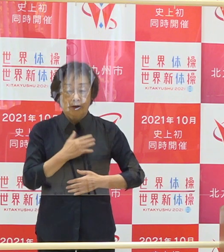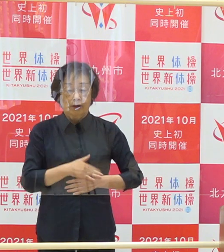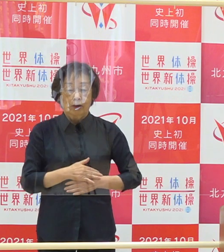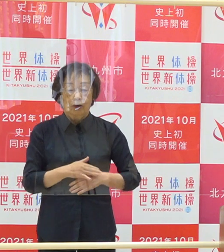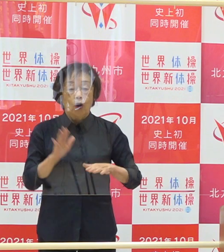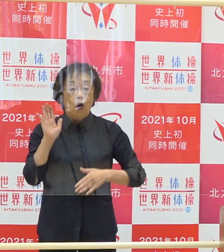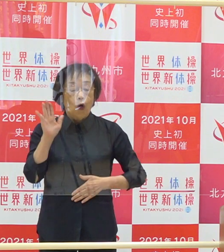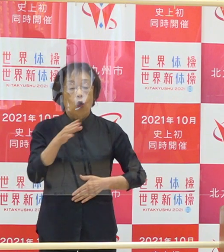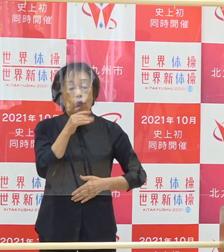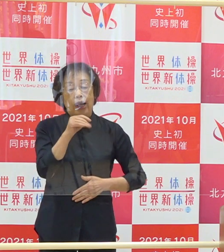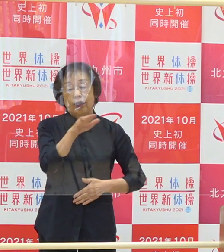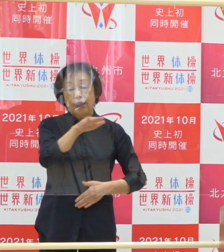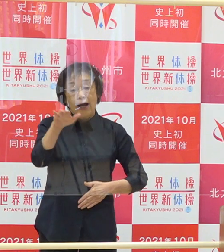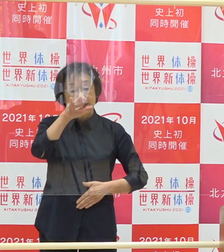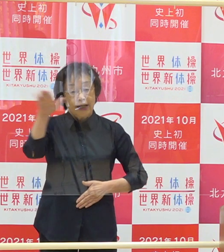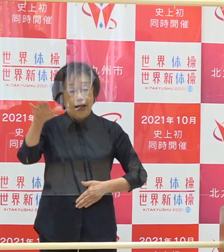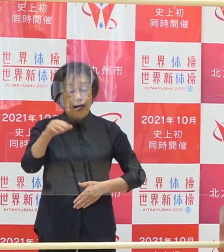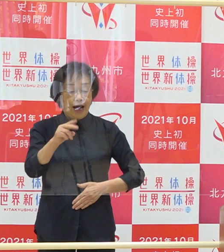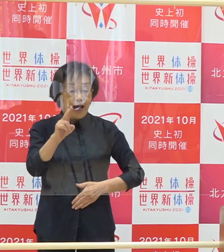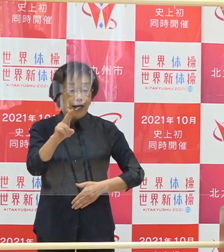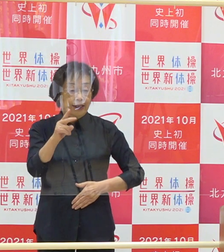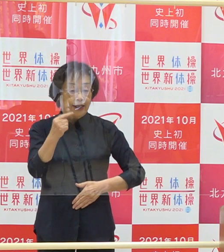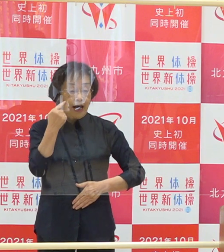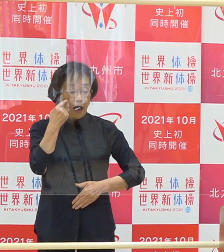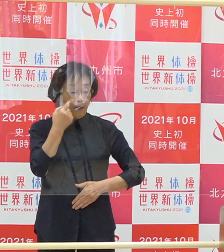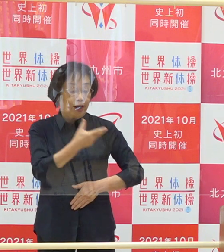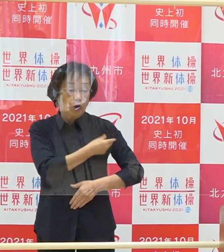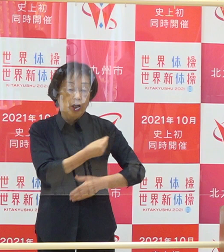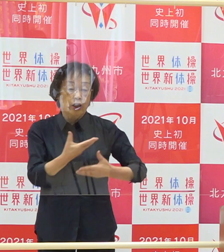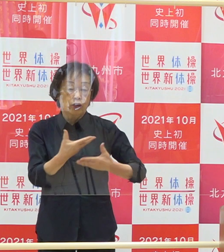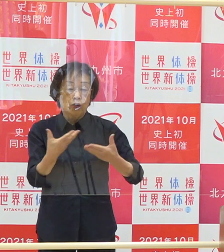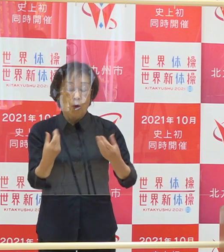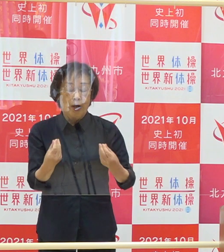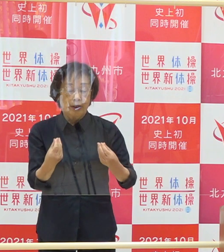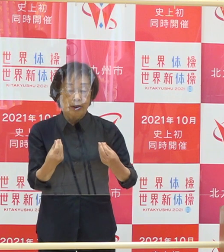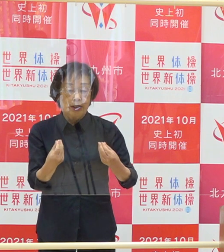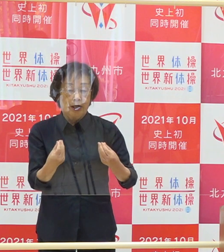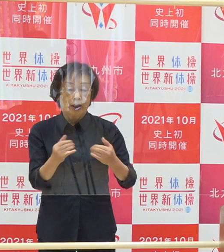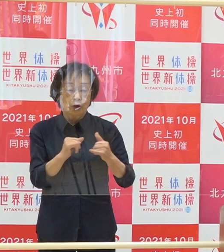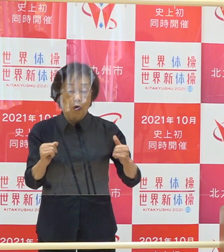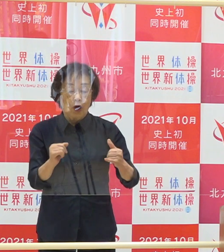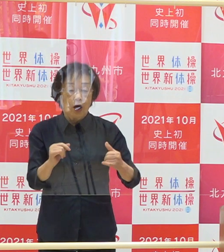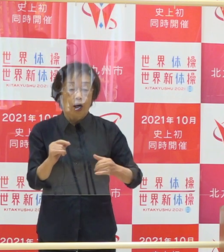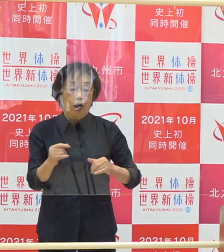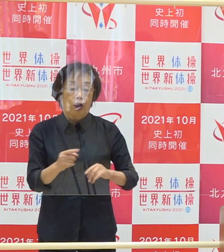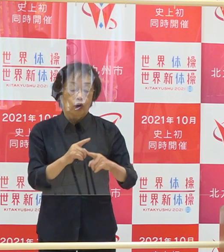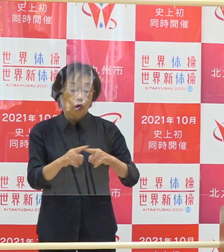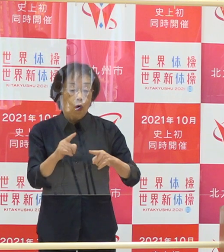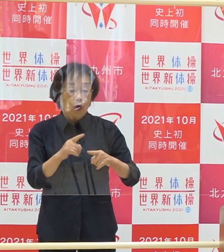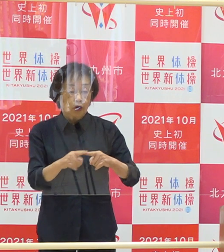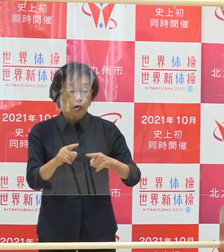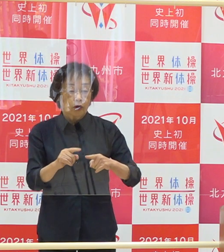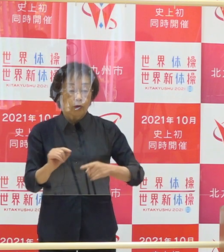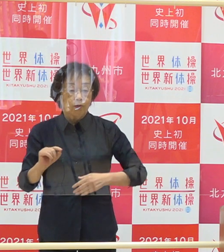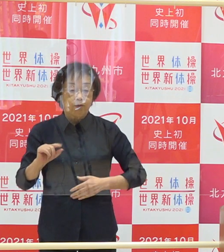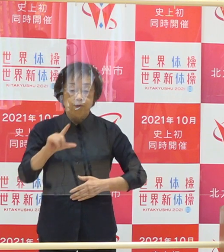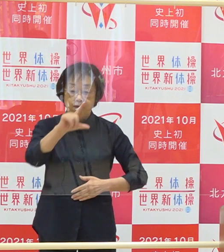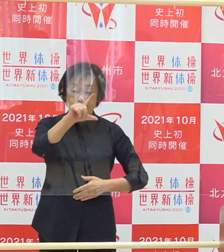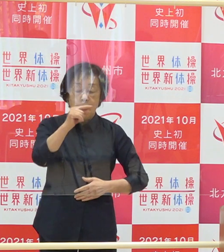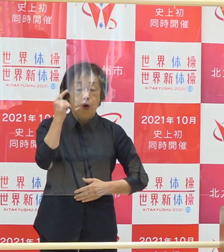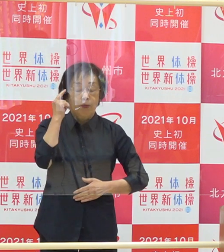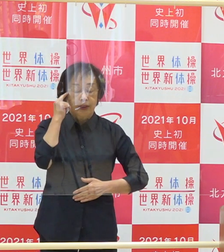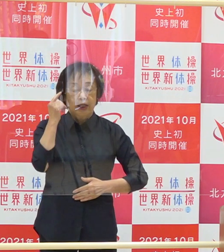年代とも2回接種の完了者は着実に増えていくものと見込んでおります